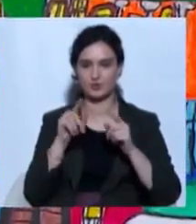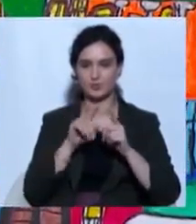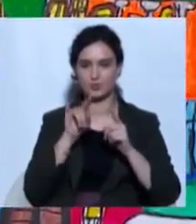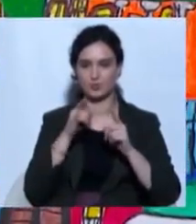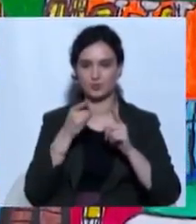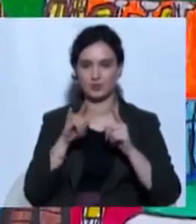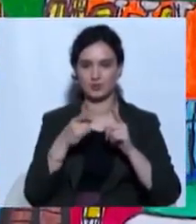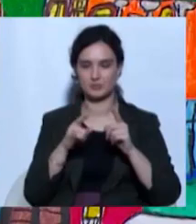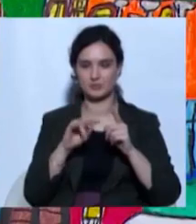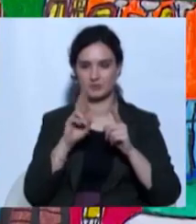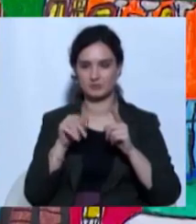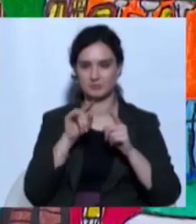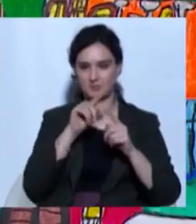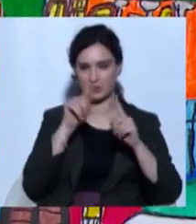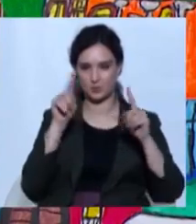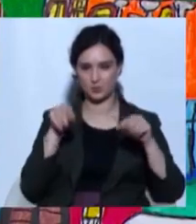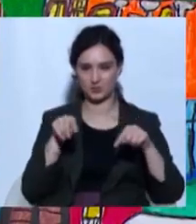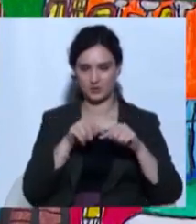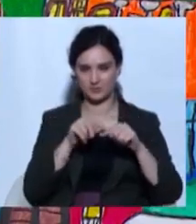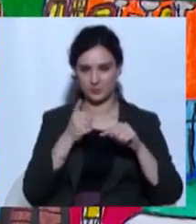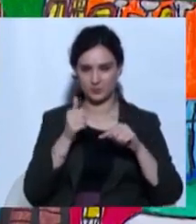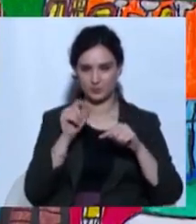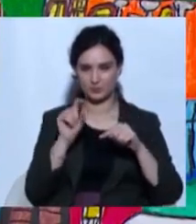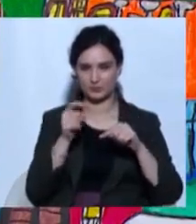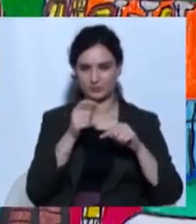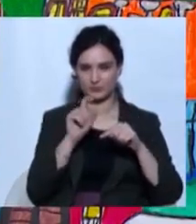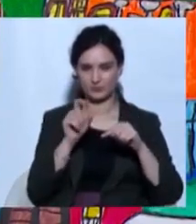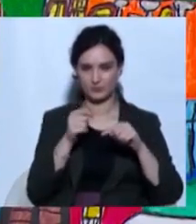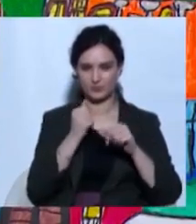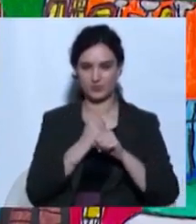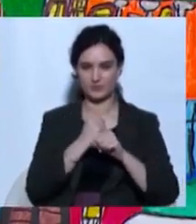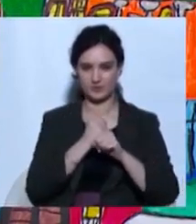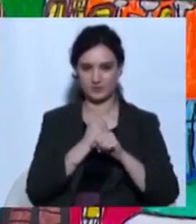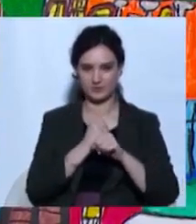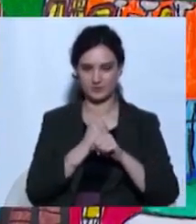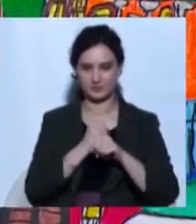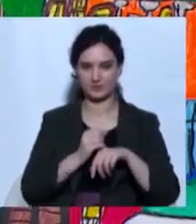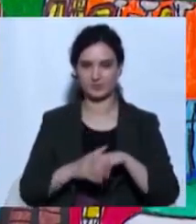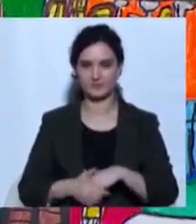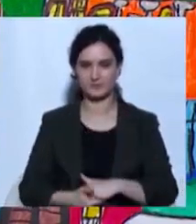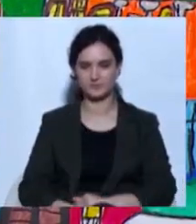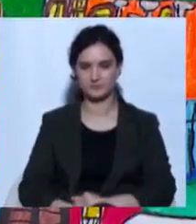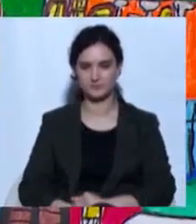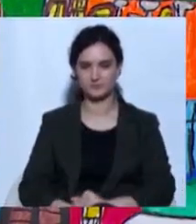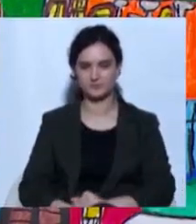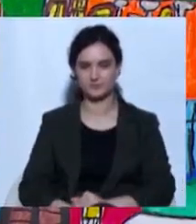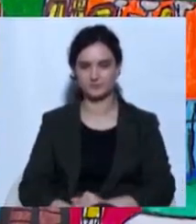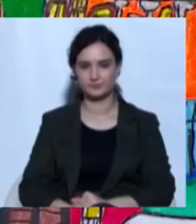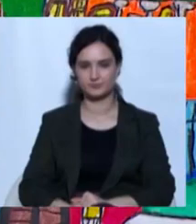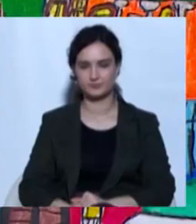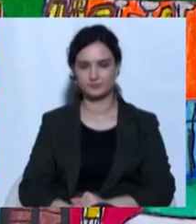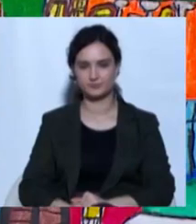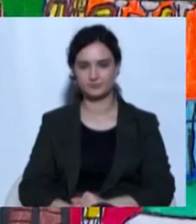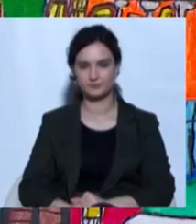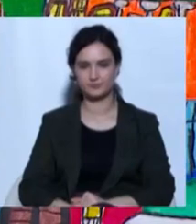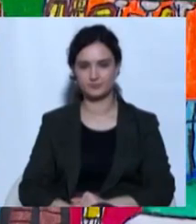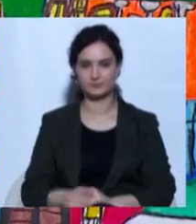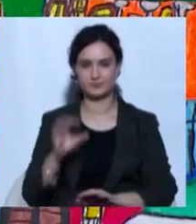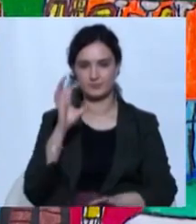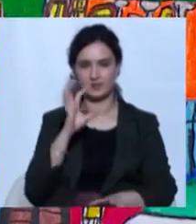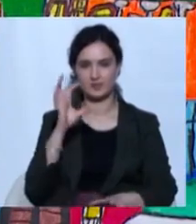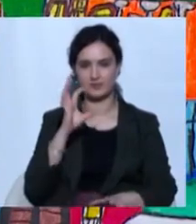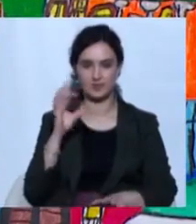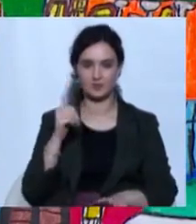ოთხკუთხედებით და მართკუთხედებით როგორ დააბდეთ და ეს კუთხეები მივიღეთ და გავაფერადეთ ჩვენი ფერებით. ეს როგორ